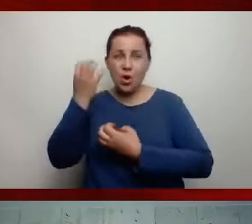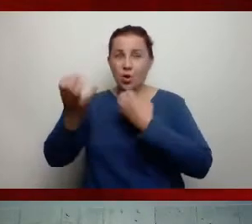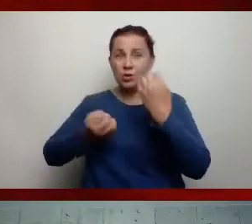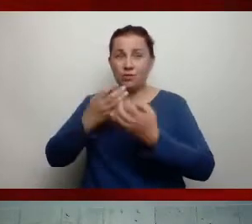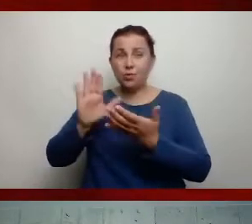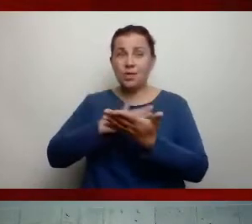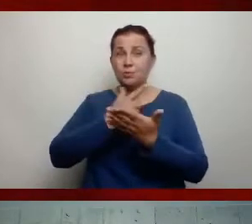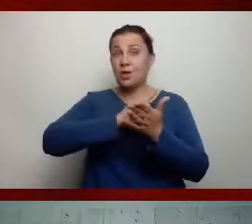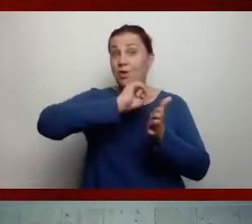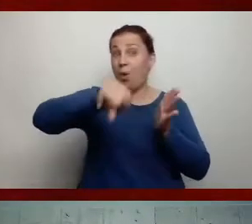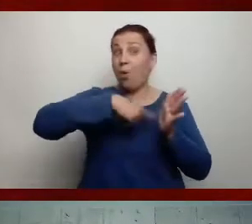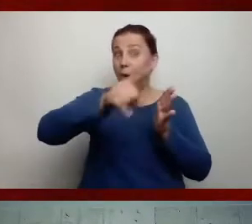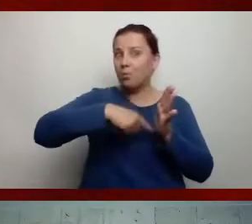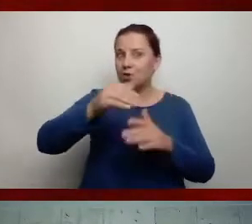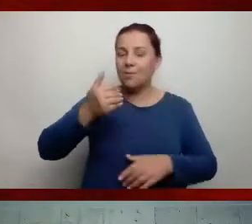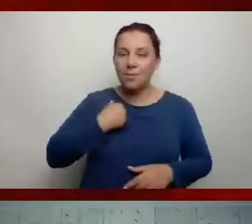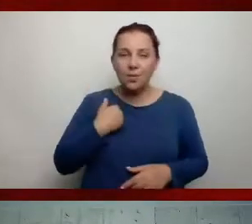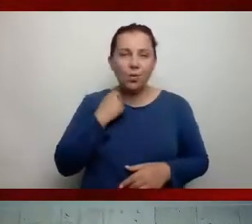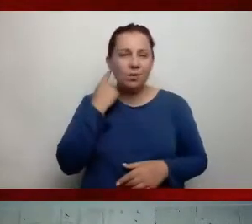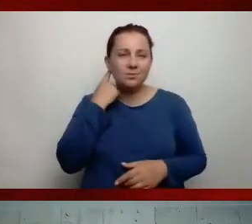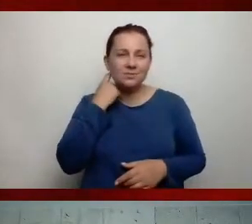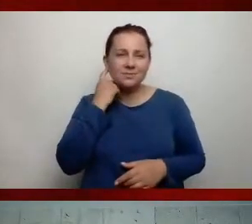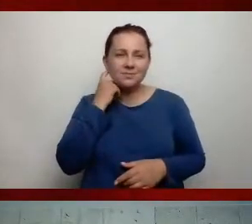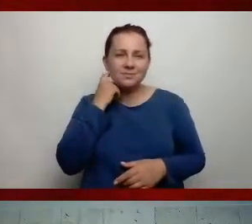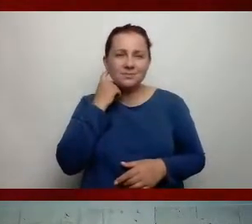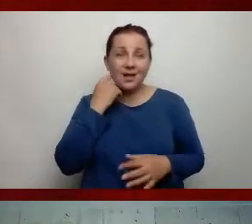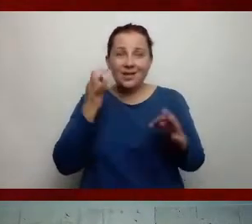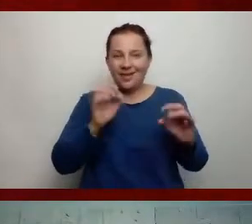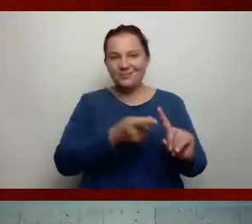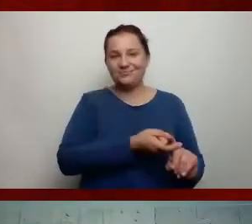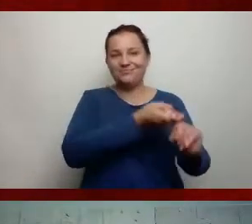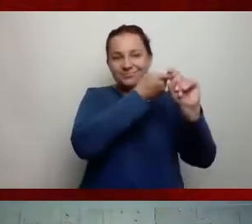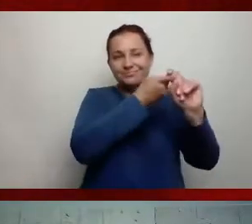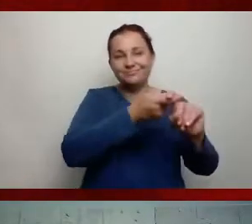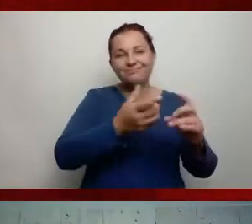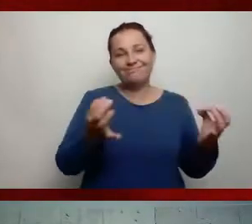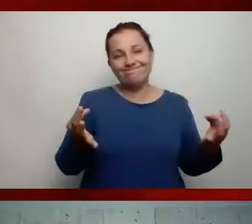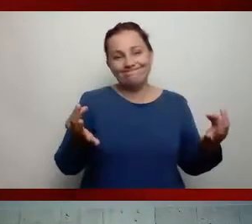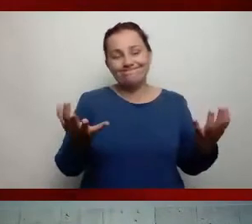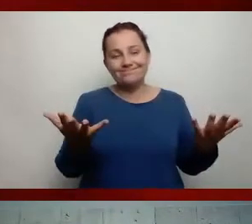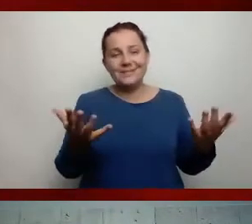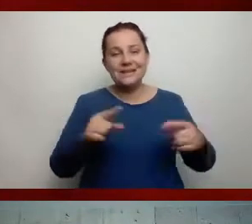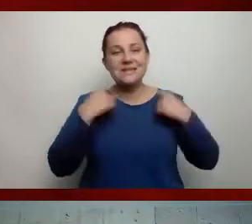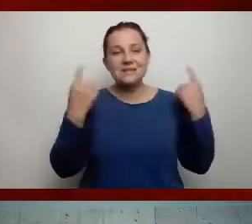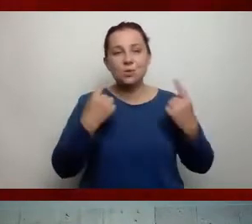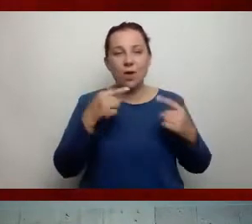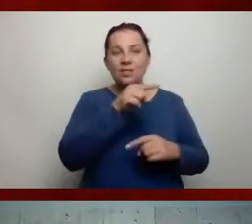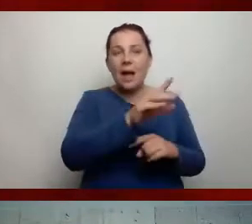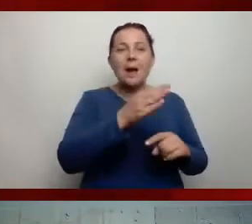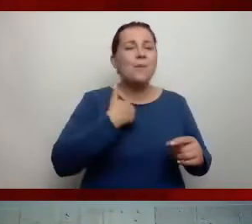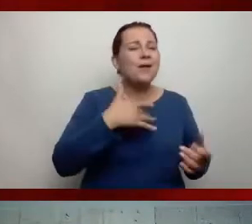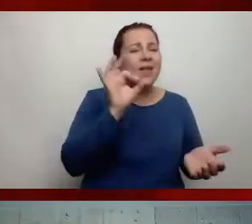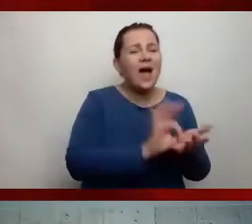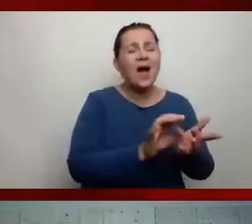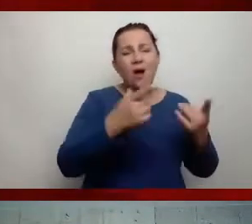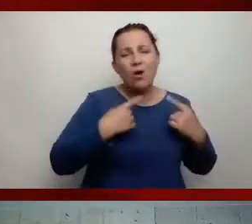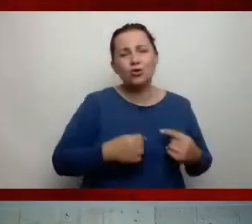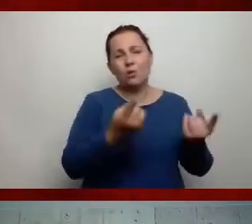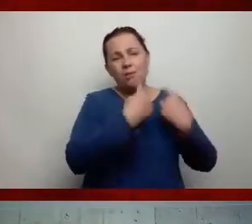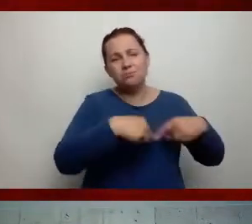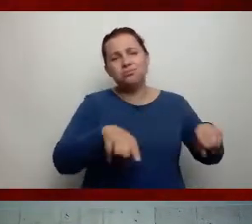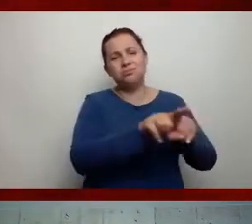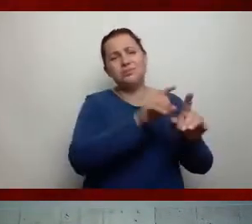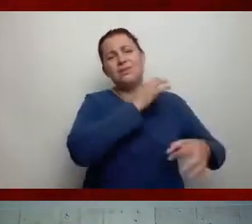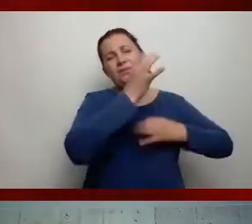Kołobrzegu, niestety już zawieszonego w tej formie, gdzie ktoś nie wykonałby Autoportretu